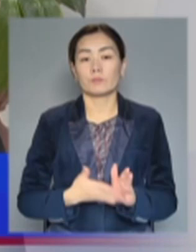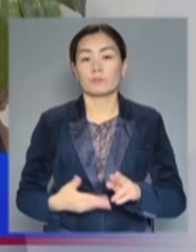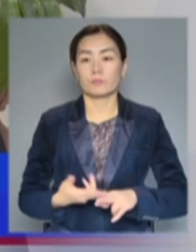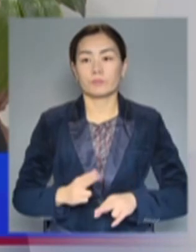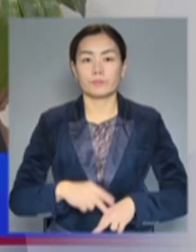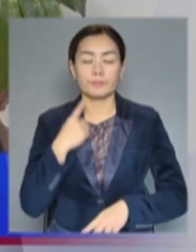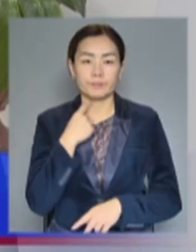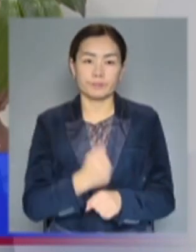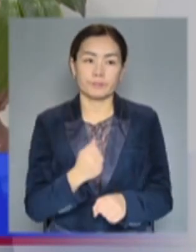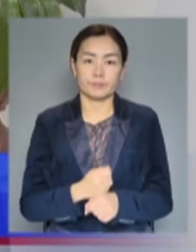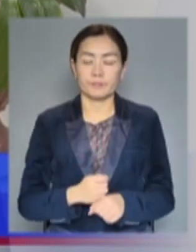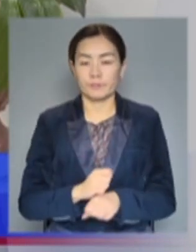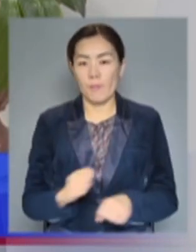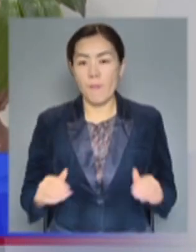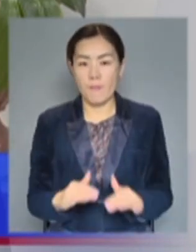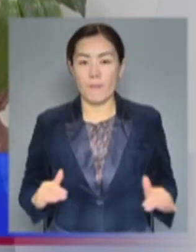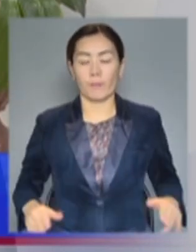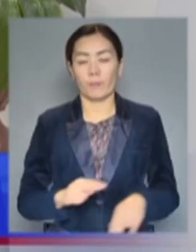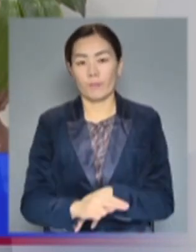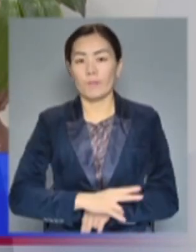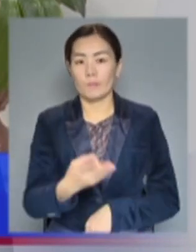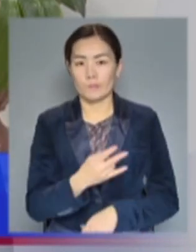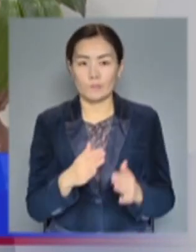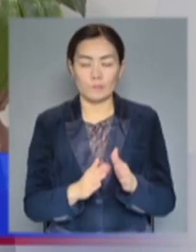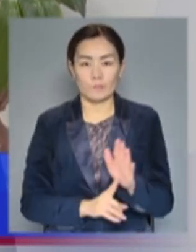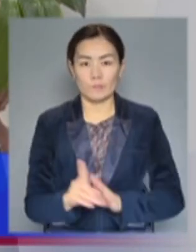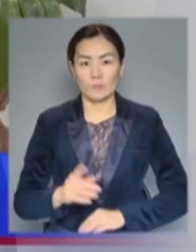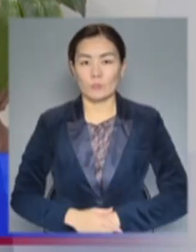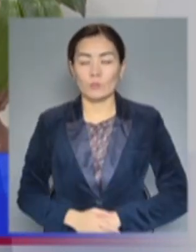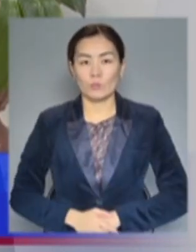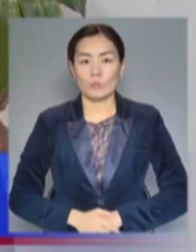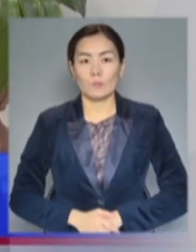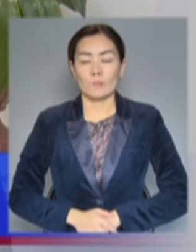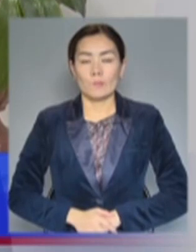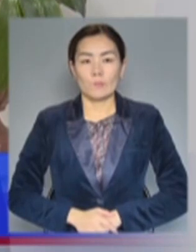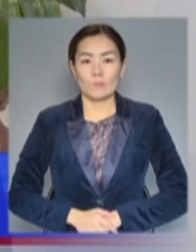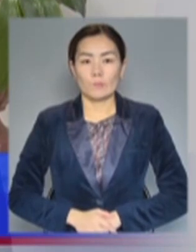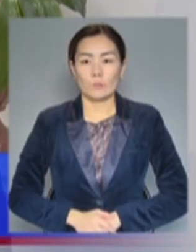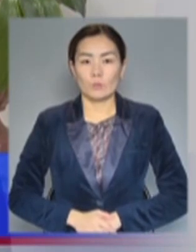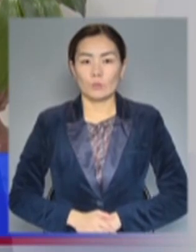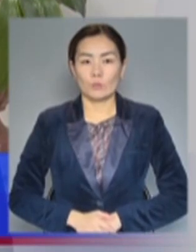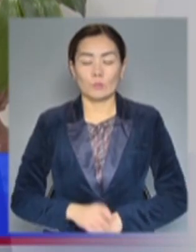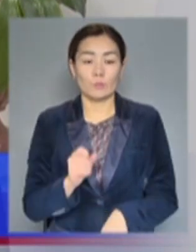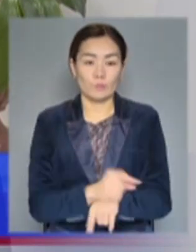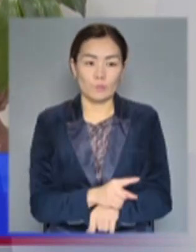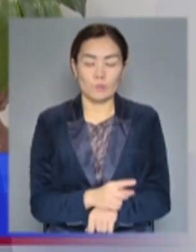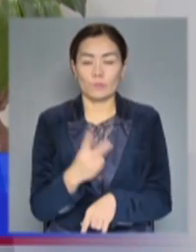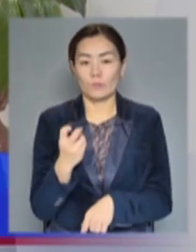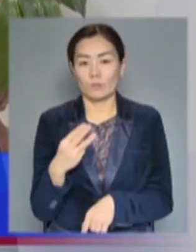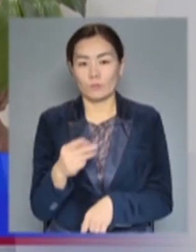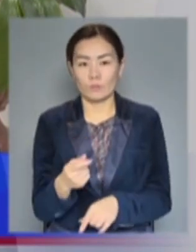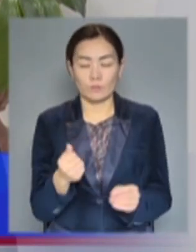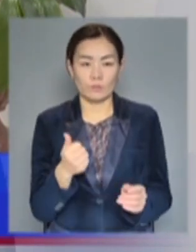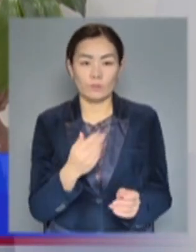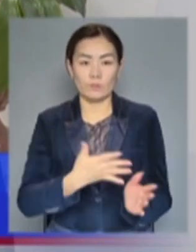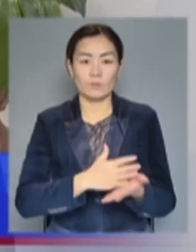Сондықтан қарызға өмір сүрмеу үшін балаларды үйретуіміз керек үйден бастап. Соны тек қана барма нанға жібере ма, 200 теңге беретін